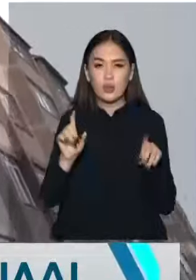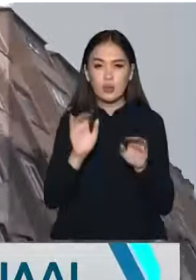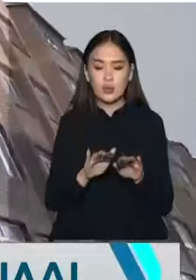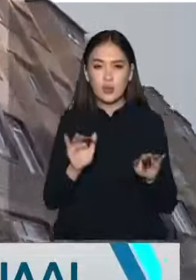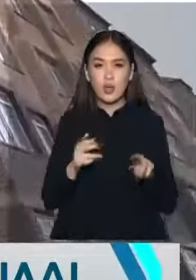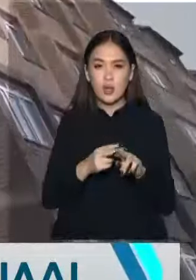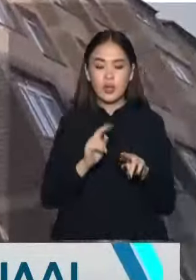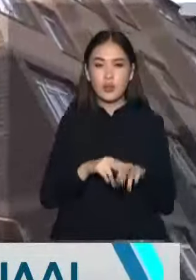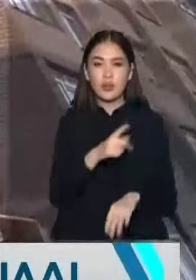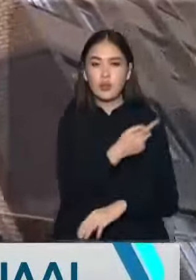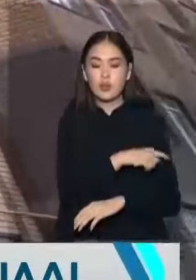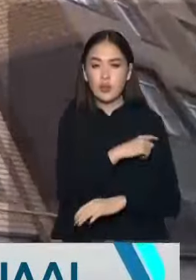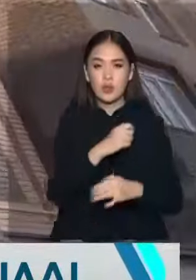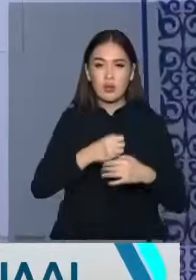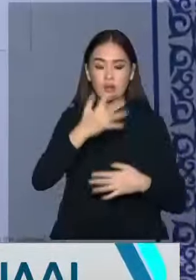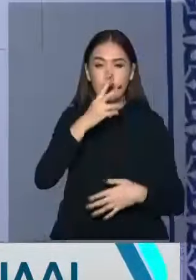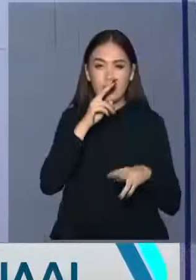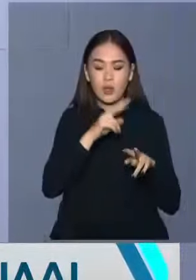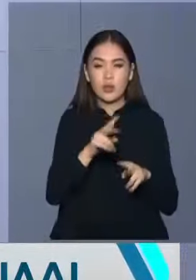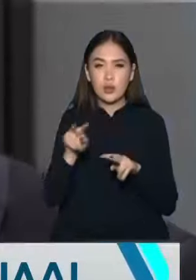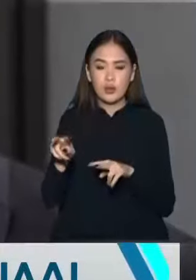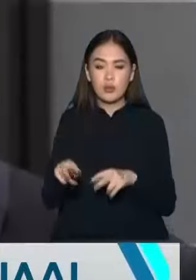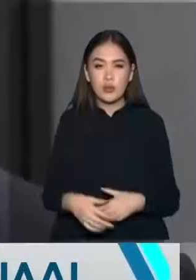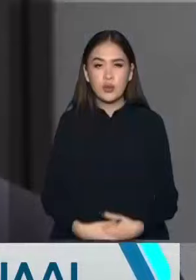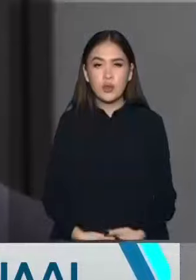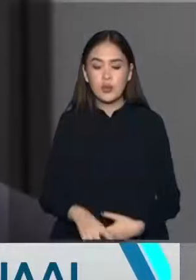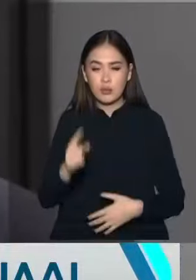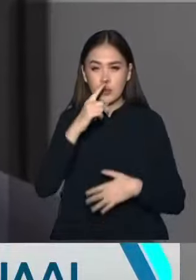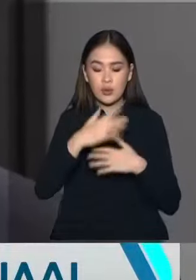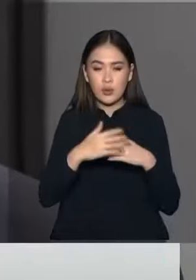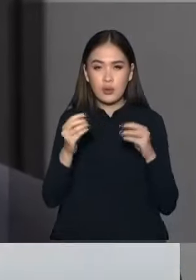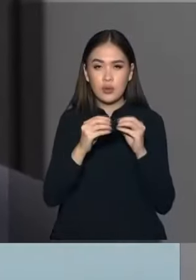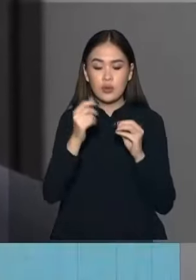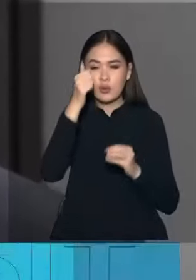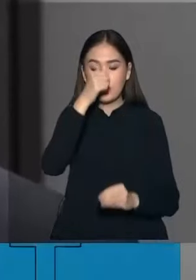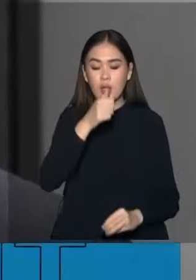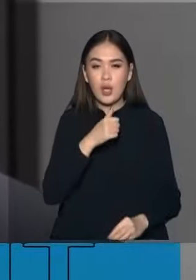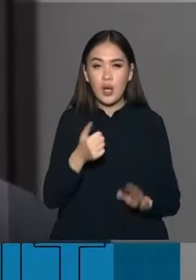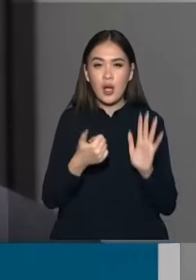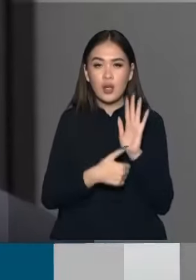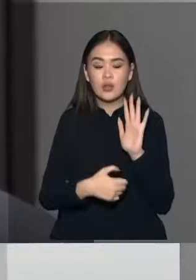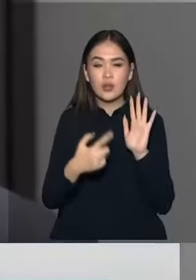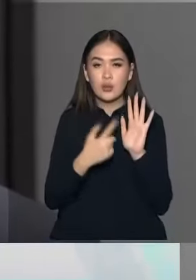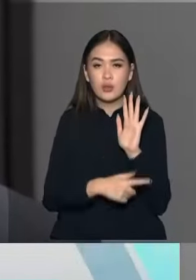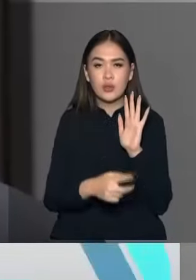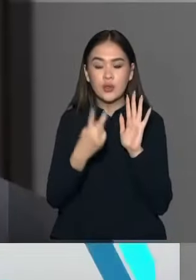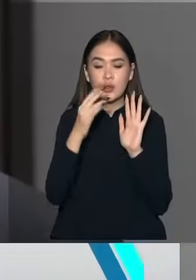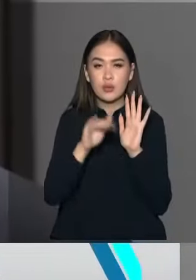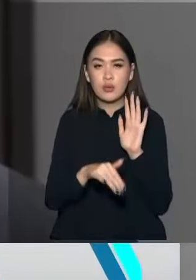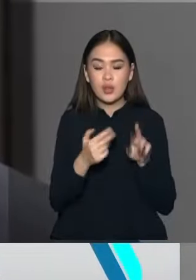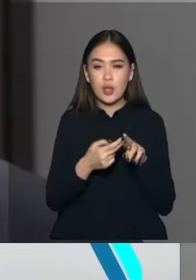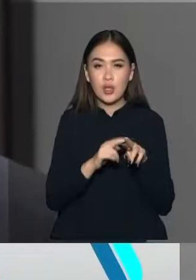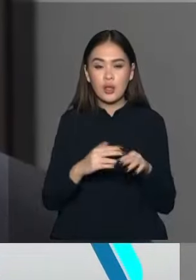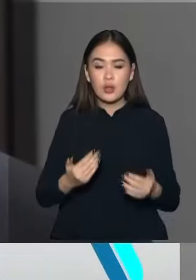медицина ғимараттарын салуға бағытталыпты. Биыл 10 ай бойынша 672 мың шаршы метр тұрғын